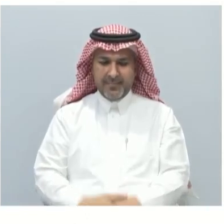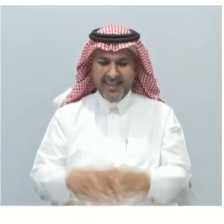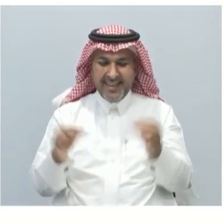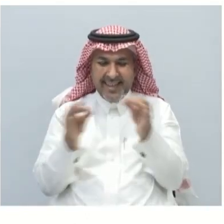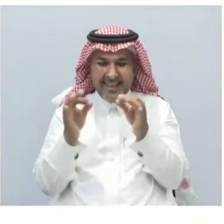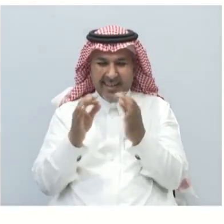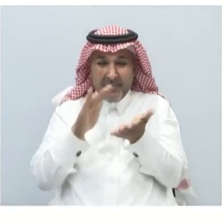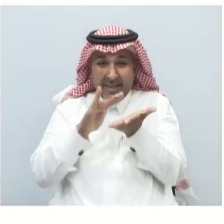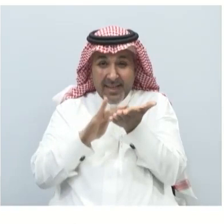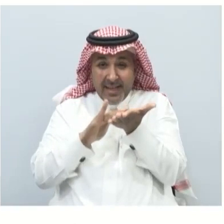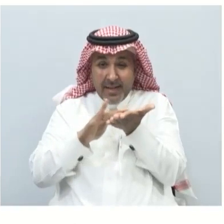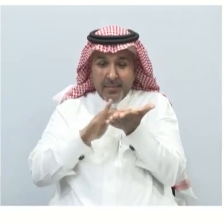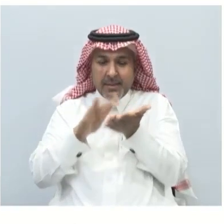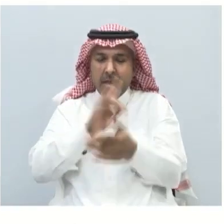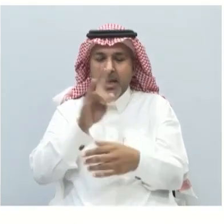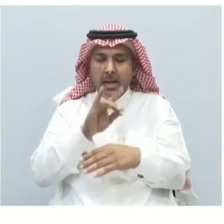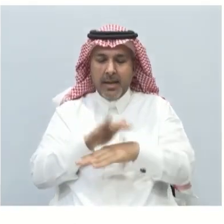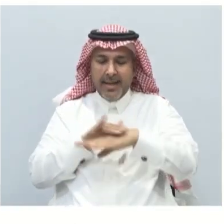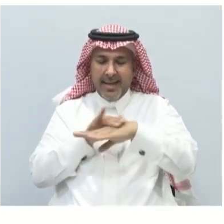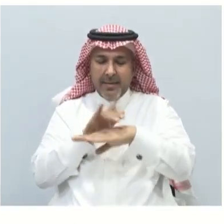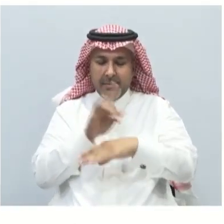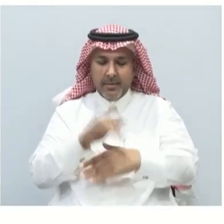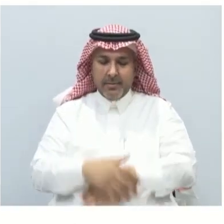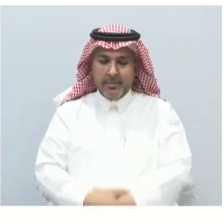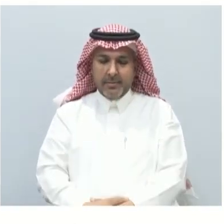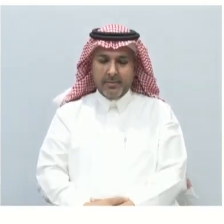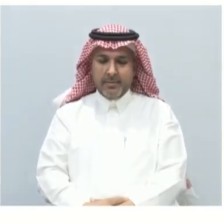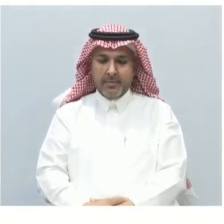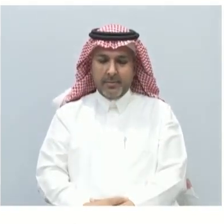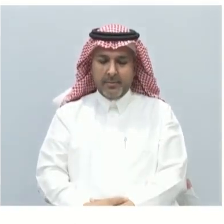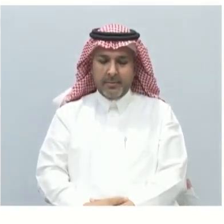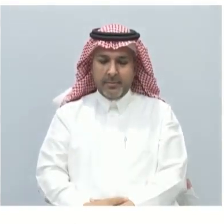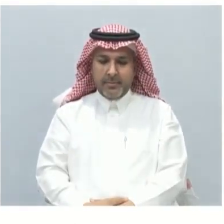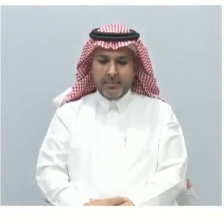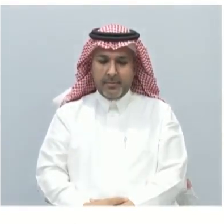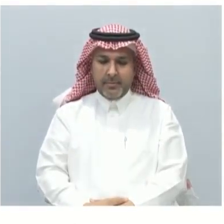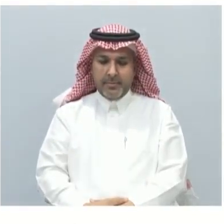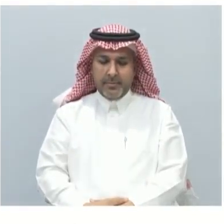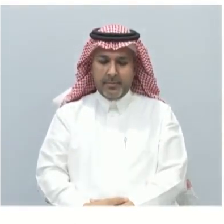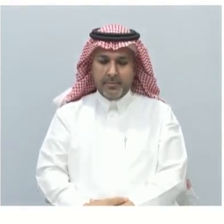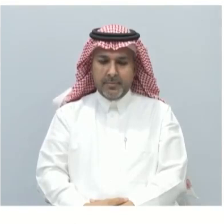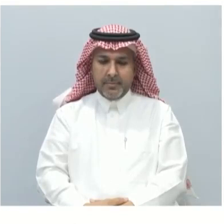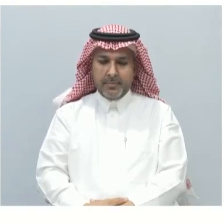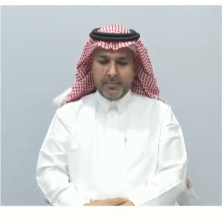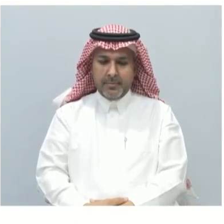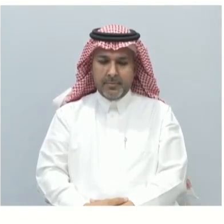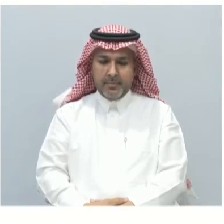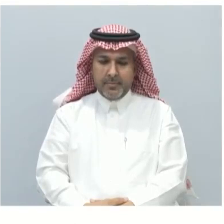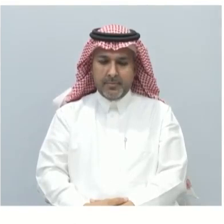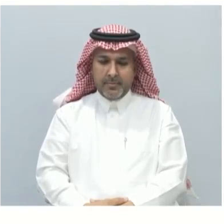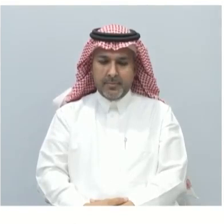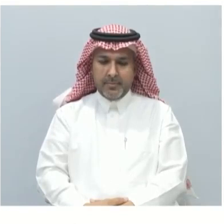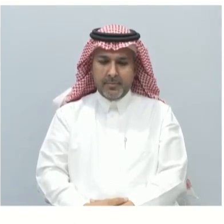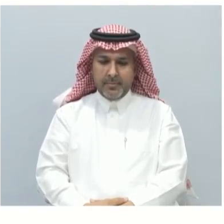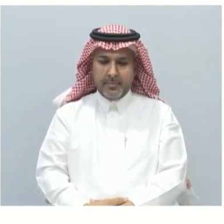بهذا الشكل لو حبيت ايضا اني عند الثلاثه عند السالب ثلاثه حتصير ثمانيه مثلا